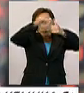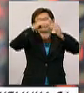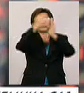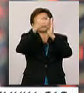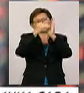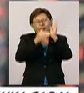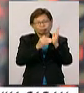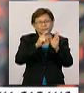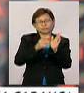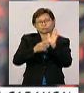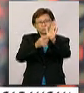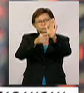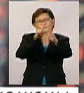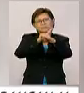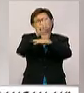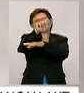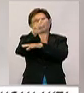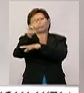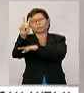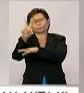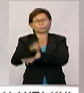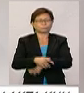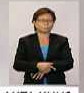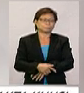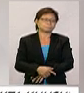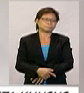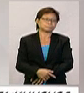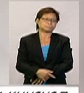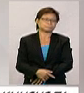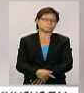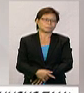Siri disiarkan di TV2 ke layar perak.